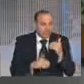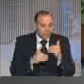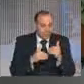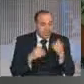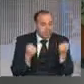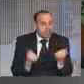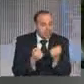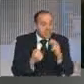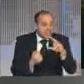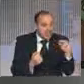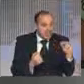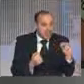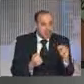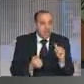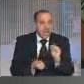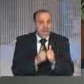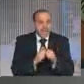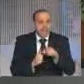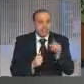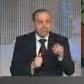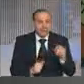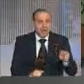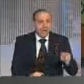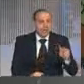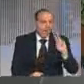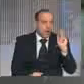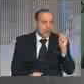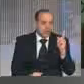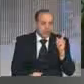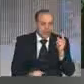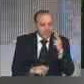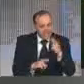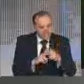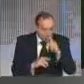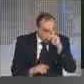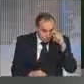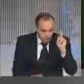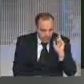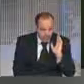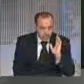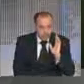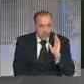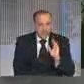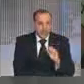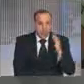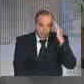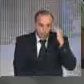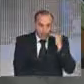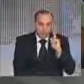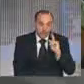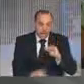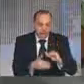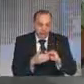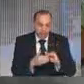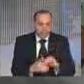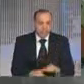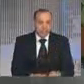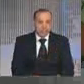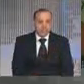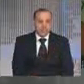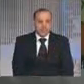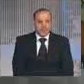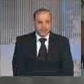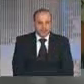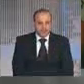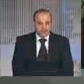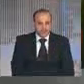لمشروع الالعاب المتوسطيه 2021 صفاقص ان شاء الله باذن الله وان شاء الله يعون في الكوريين وخاصه